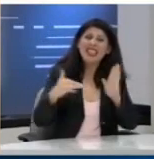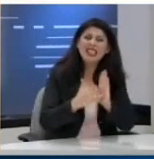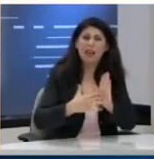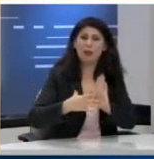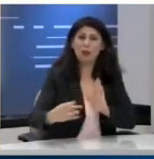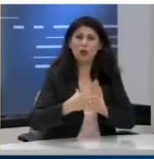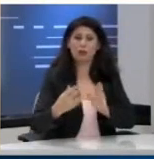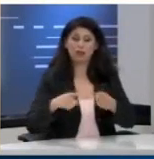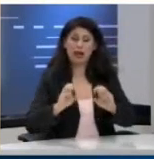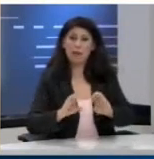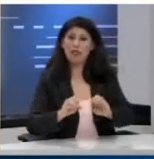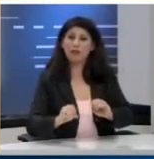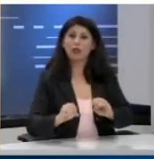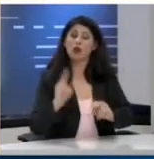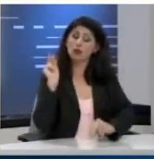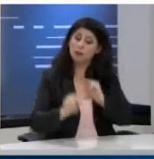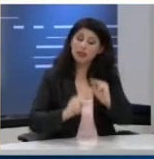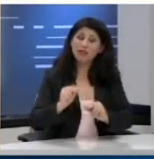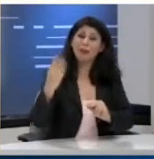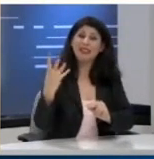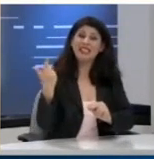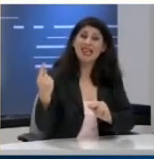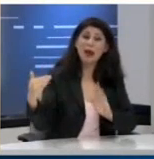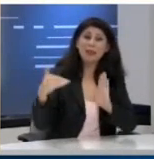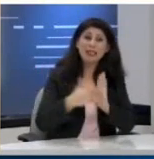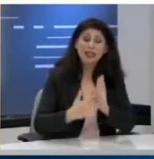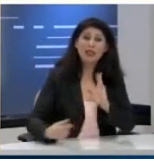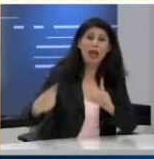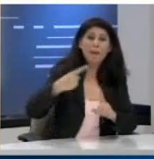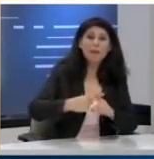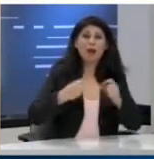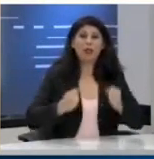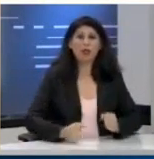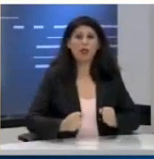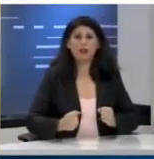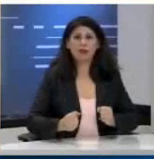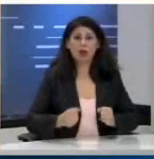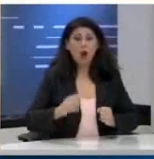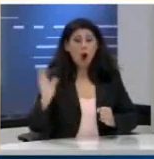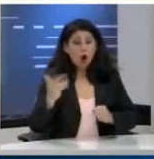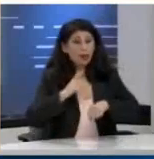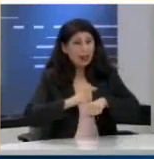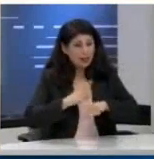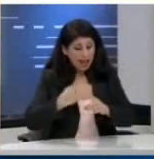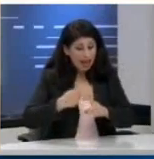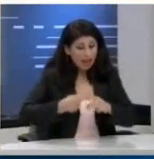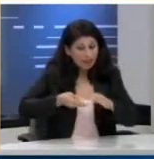προσλήψεις εκπαιδευτικών και ψηφίσαμε 4.500 επιπλέον θέσεις μόλις η χώρα βγήκε από τα